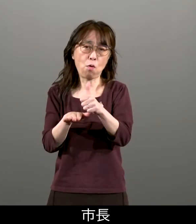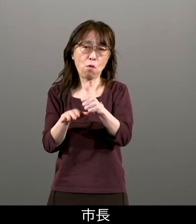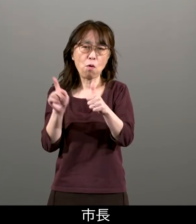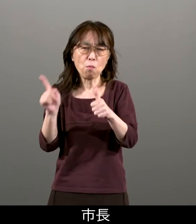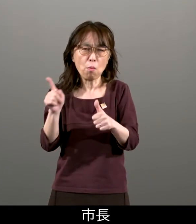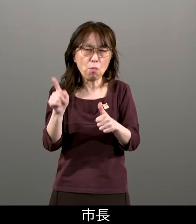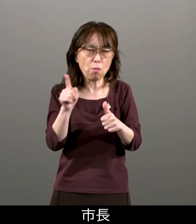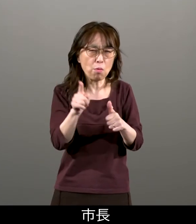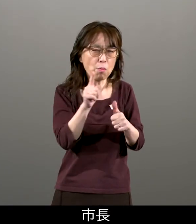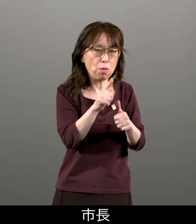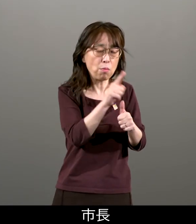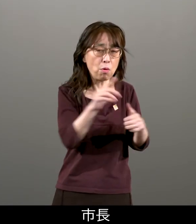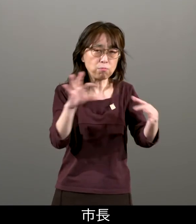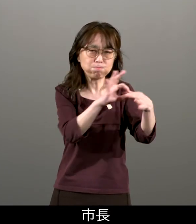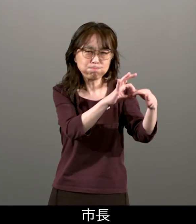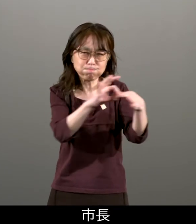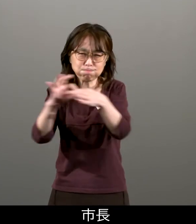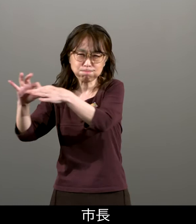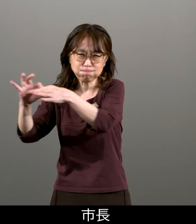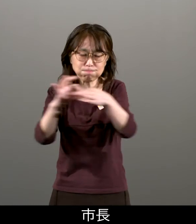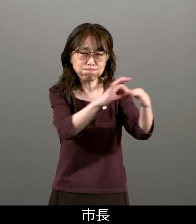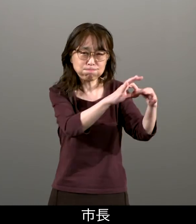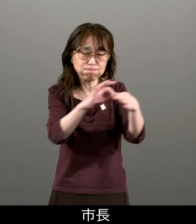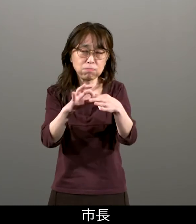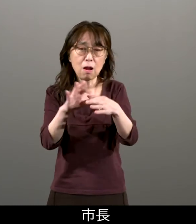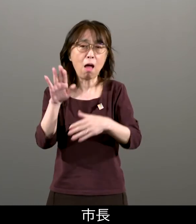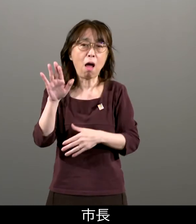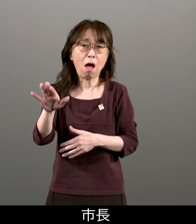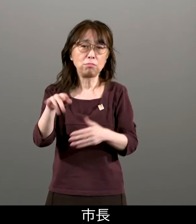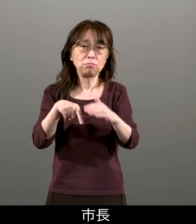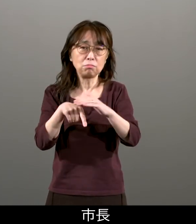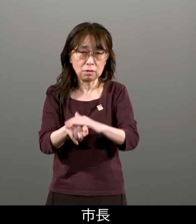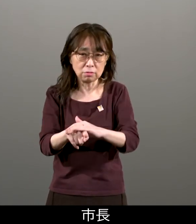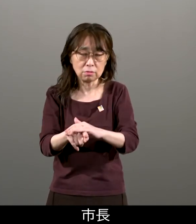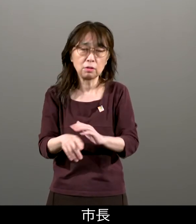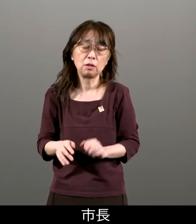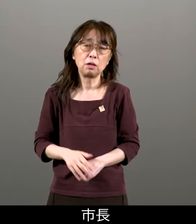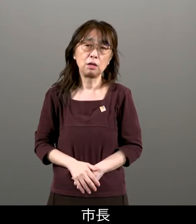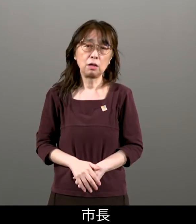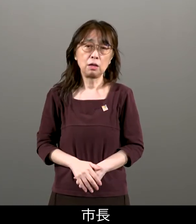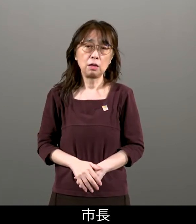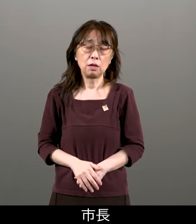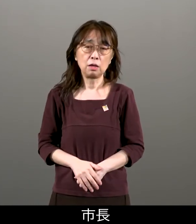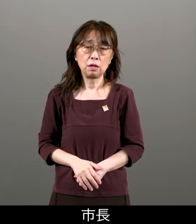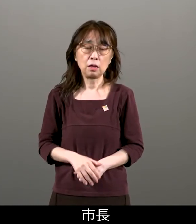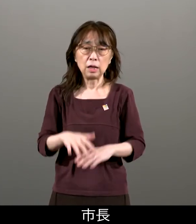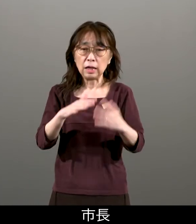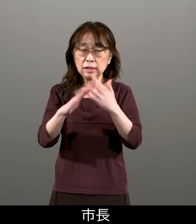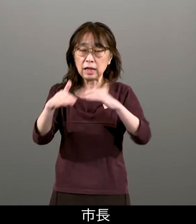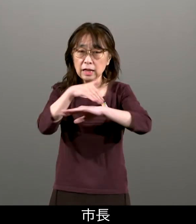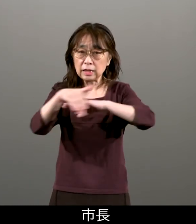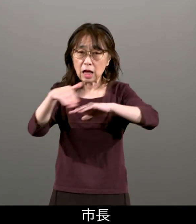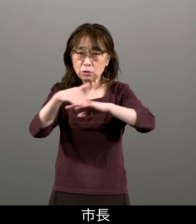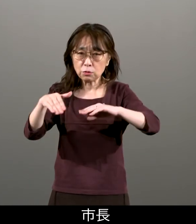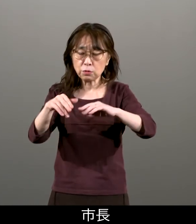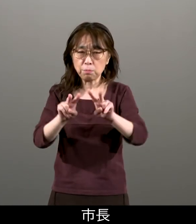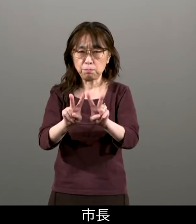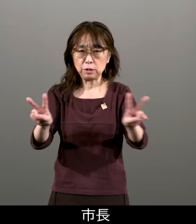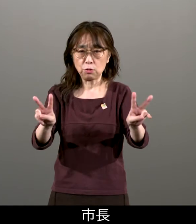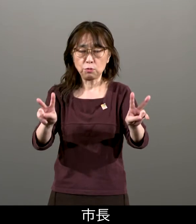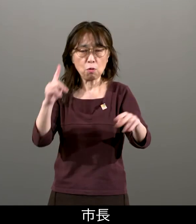にリンクをしておりますので、この戦略ビジョンの策定にあたっ